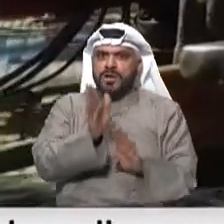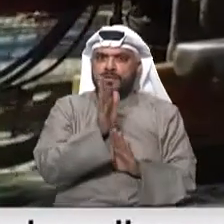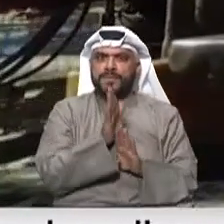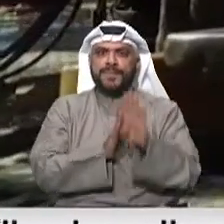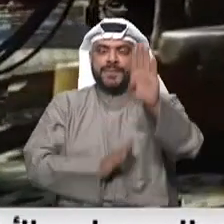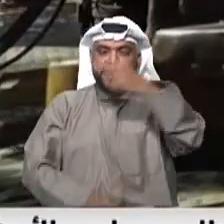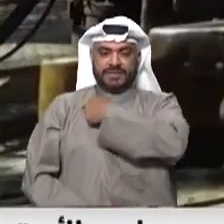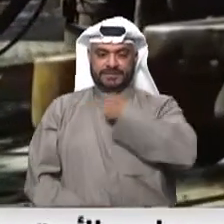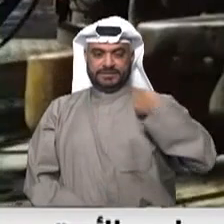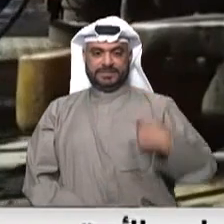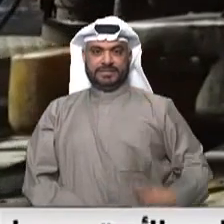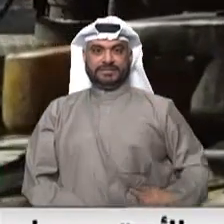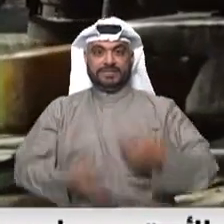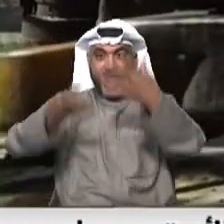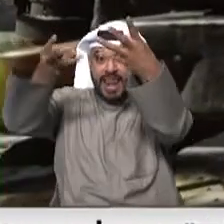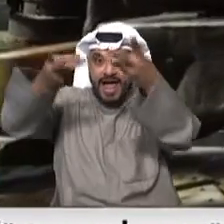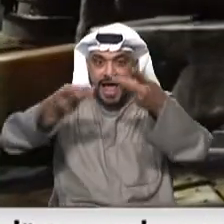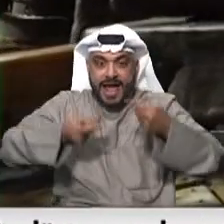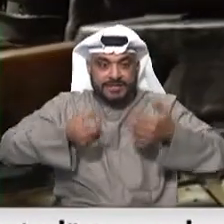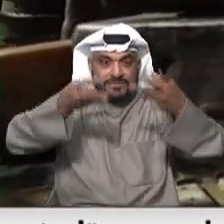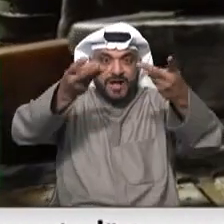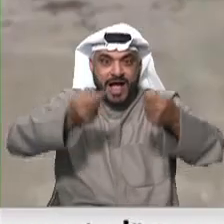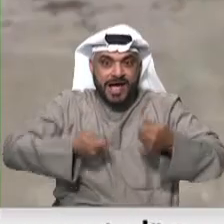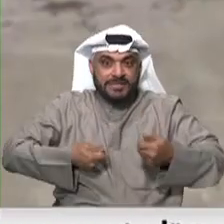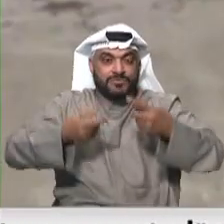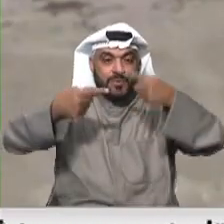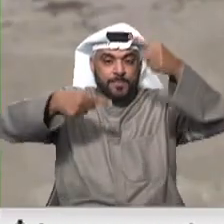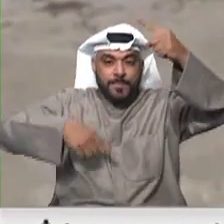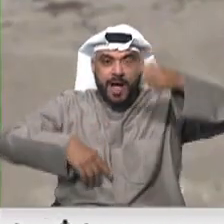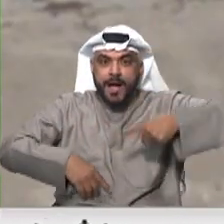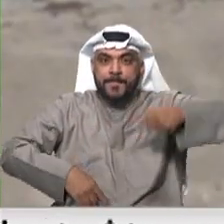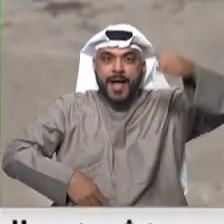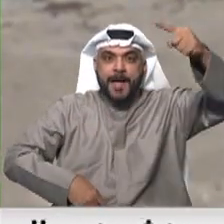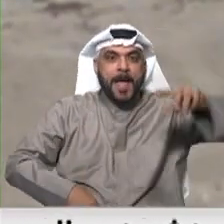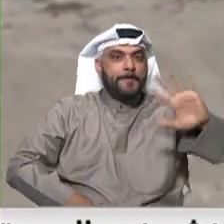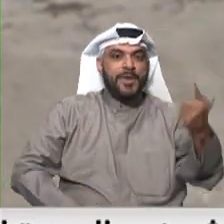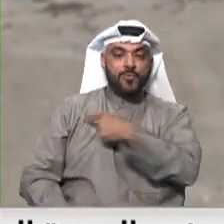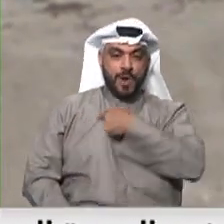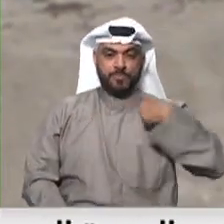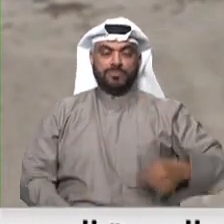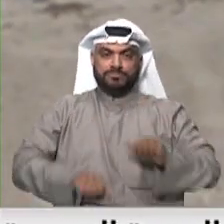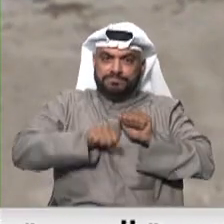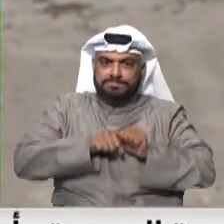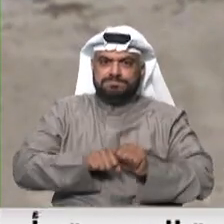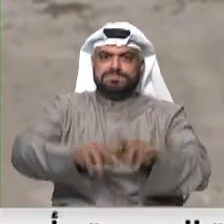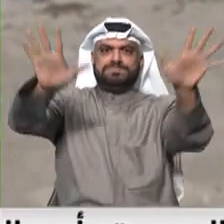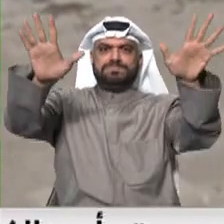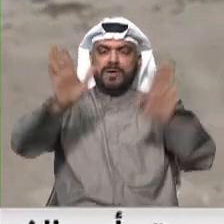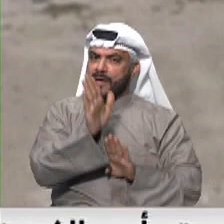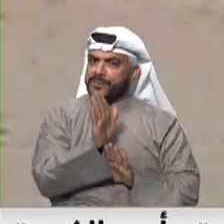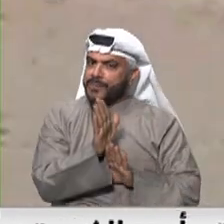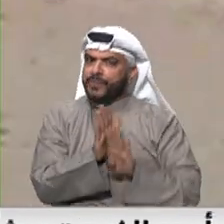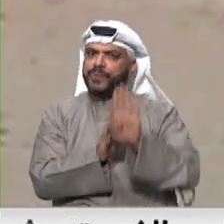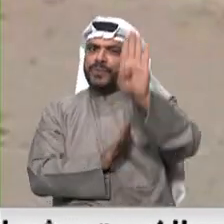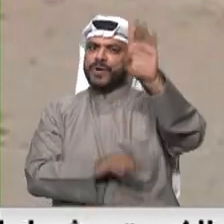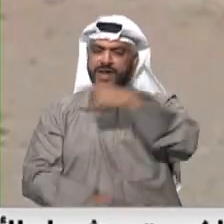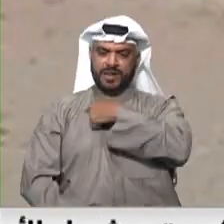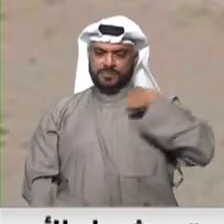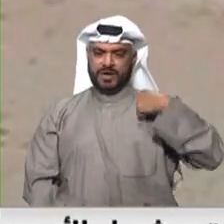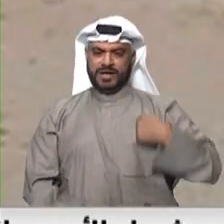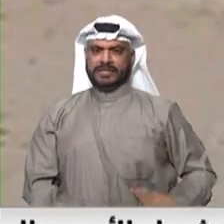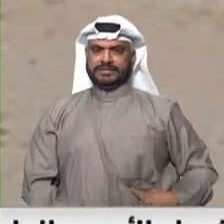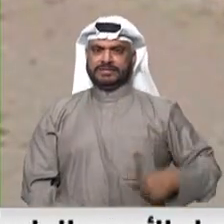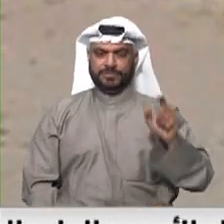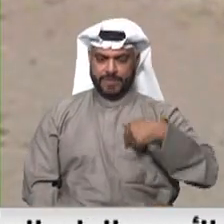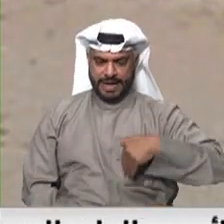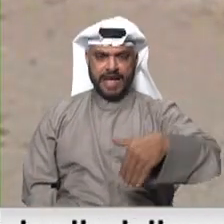بعد صدور بيانات رسميه اظهرت نمو الناتج المحلي الاجمالي بوته اقل من المتوقعه خلال الربع